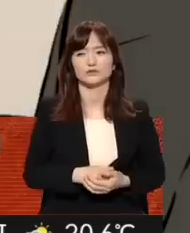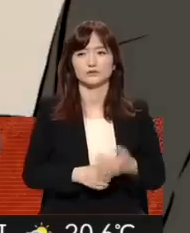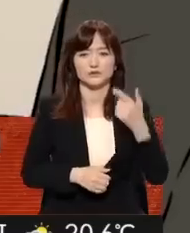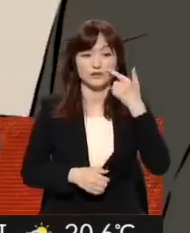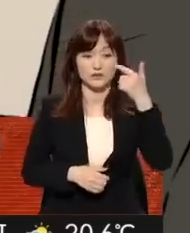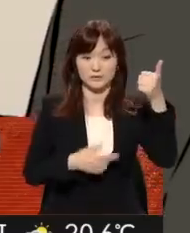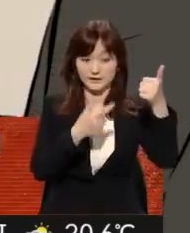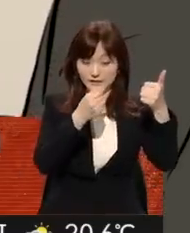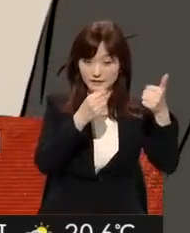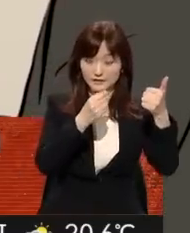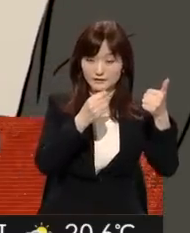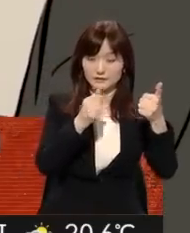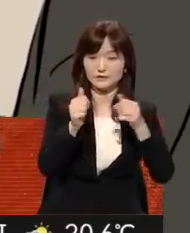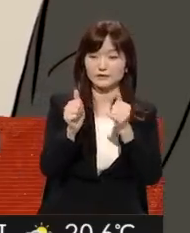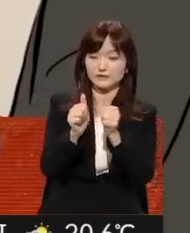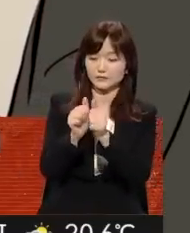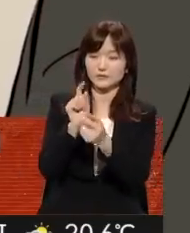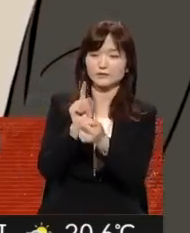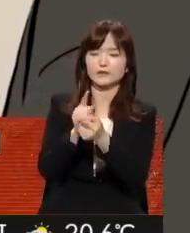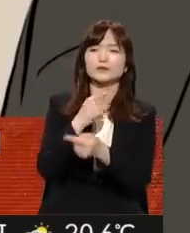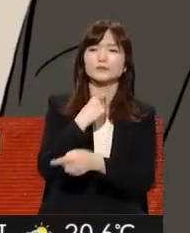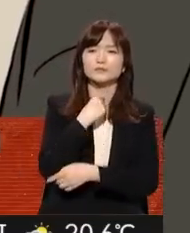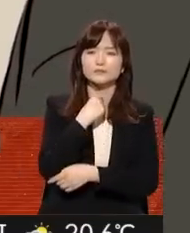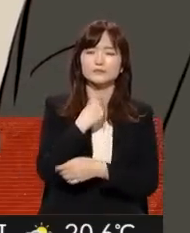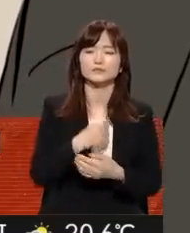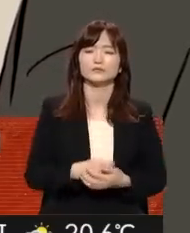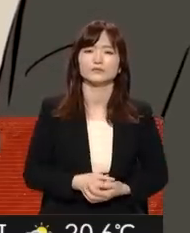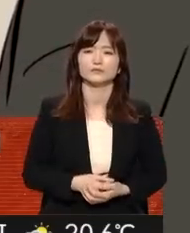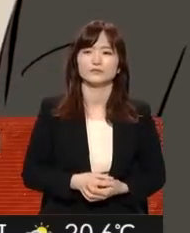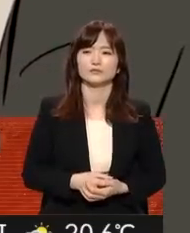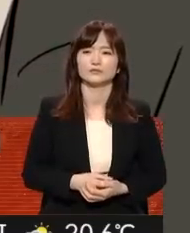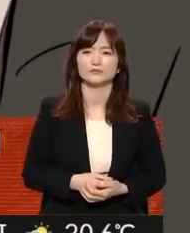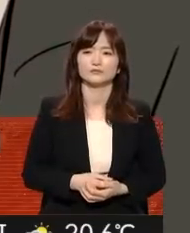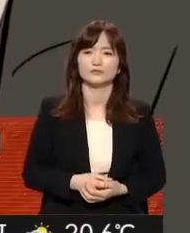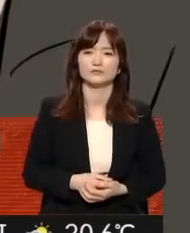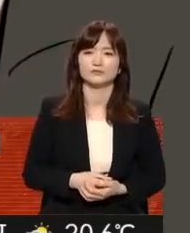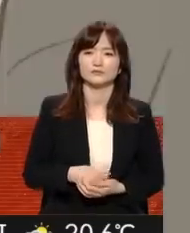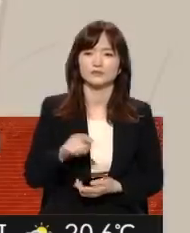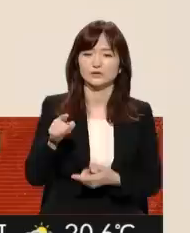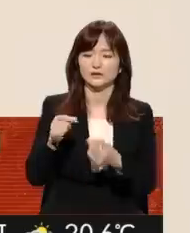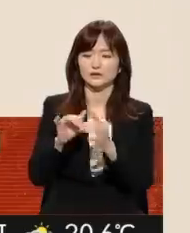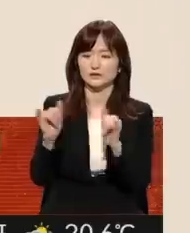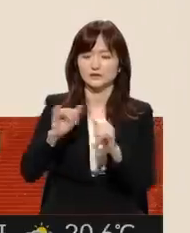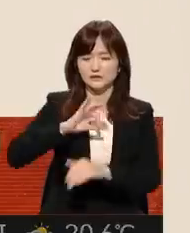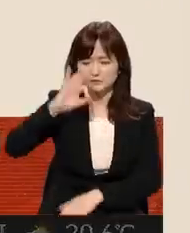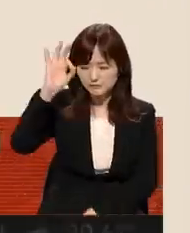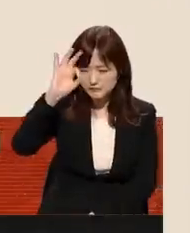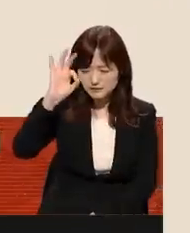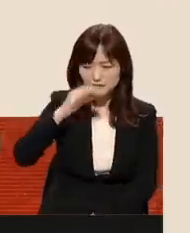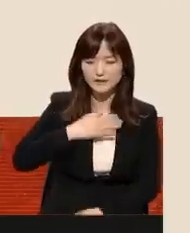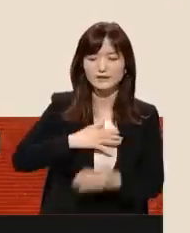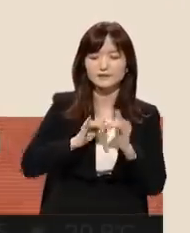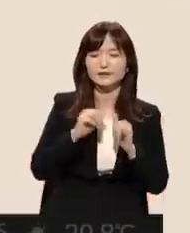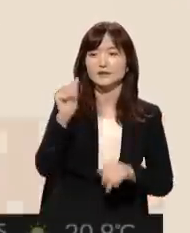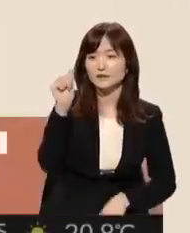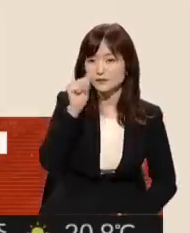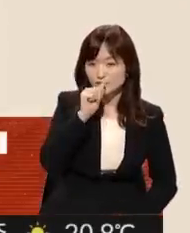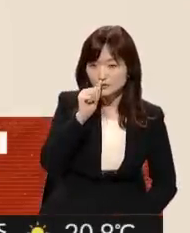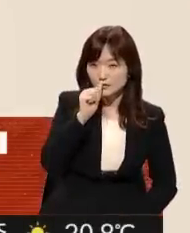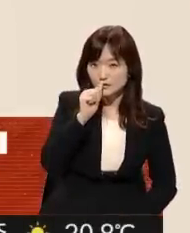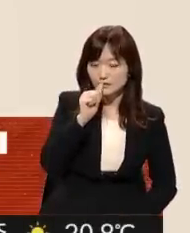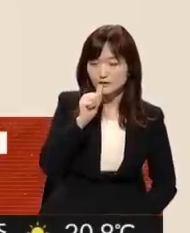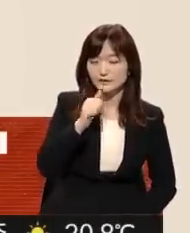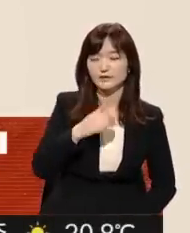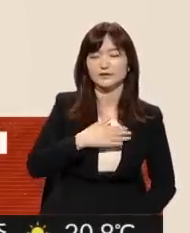아버지 같은 사람을 만나고 싶다 이런 생각이 있었고 줄곧 그런 사람을 찾다가 우연히 지인 소개로 이상형에 아주 딱 맞는 남자를